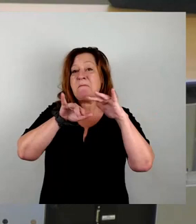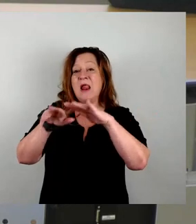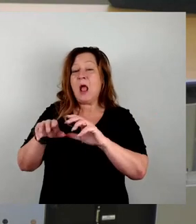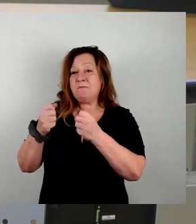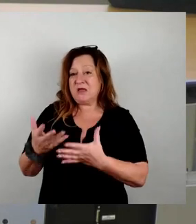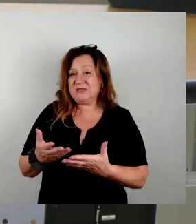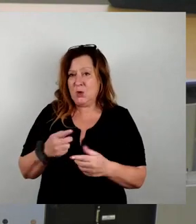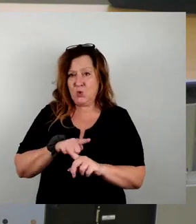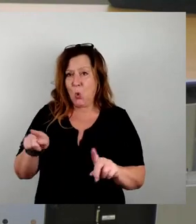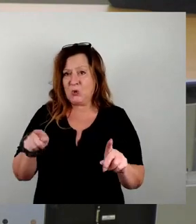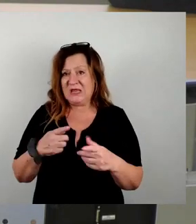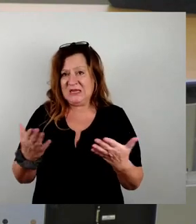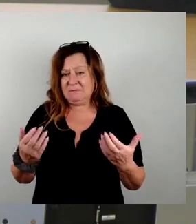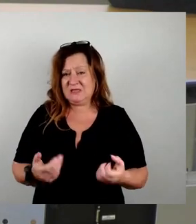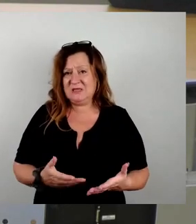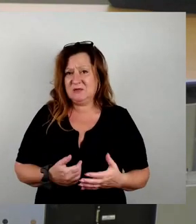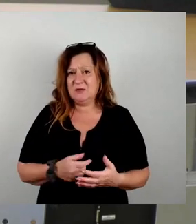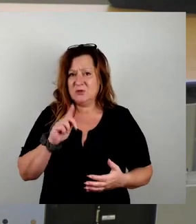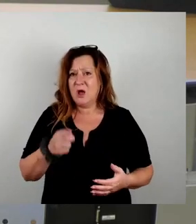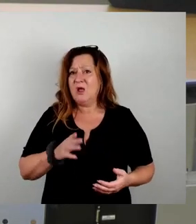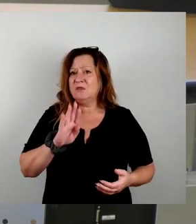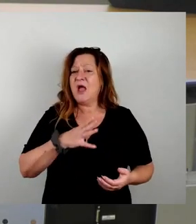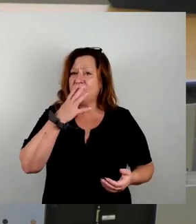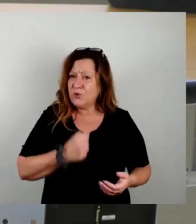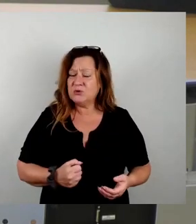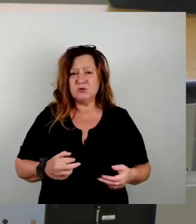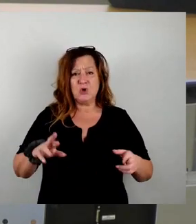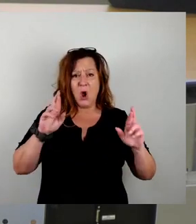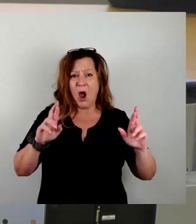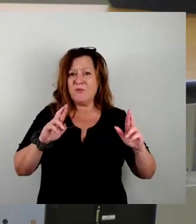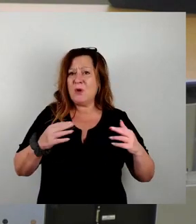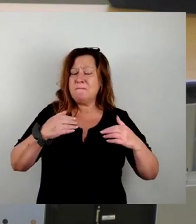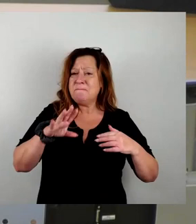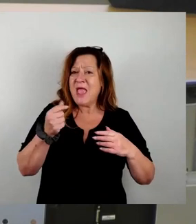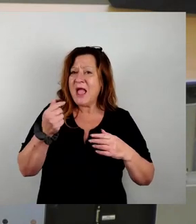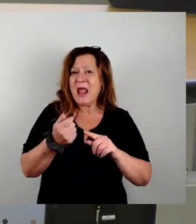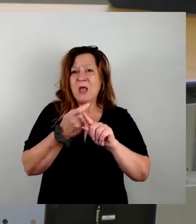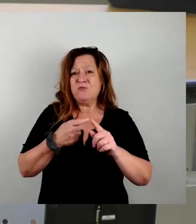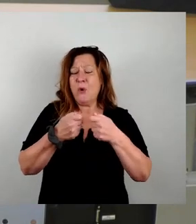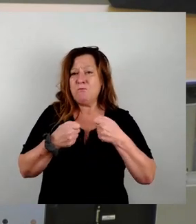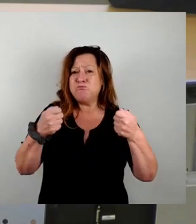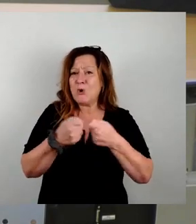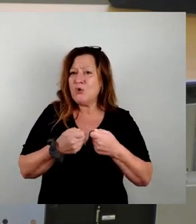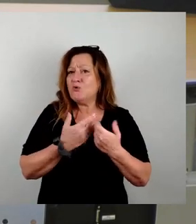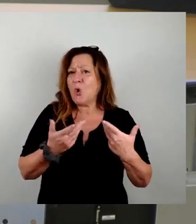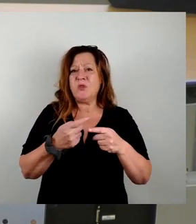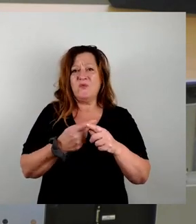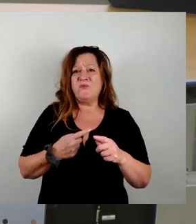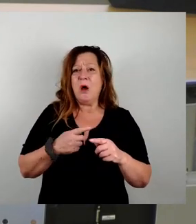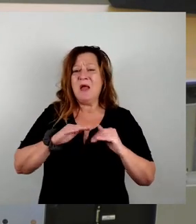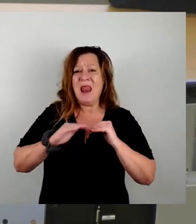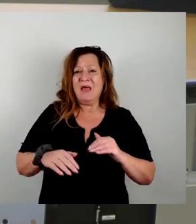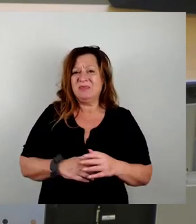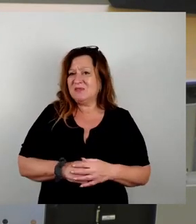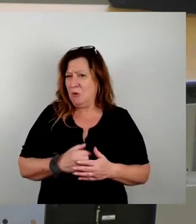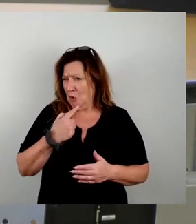der sollte sich seine Wünsche und Hoffnungen auf mehr Geld vom Bund und vom Land doch sehr genau überlegen, wie realistisch die